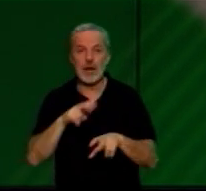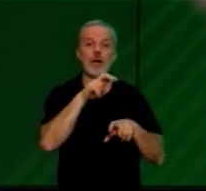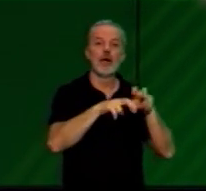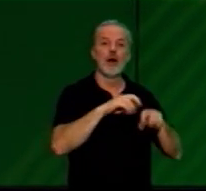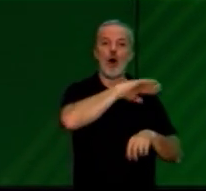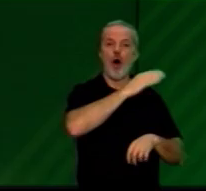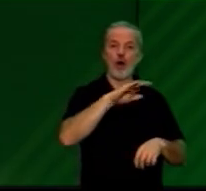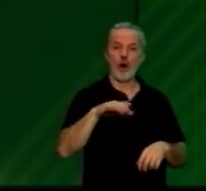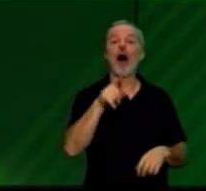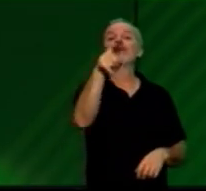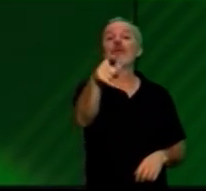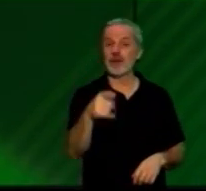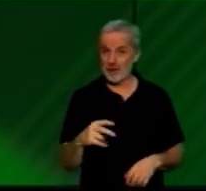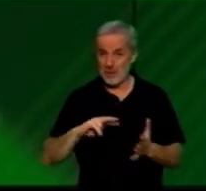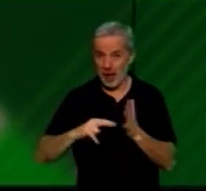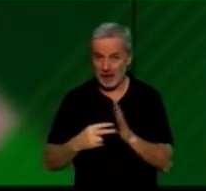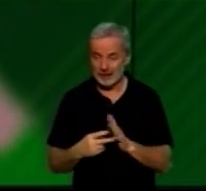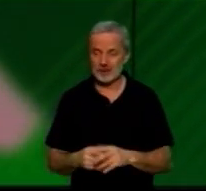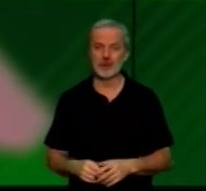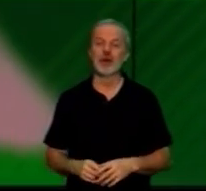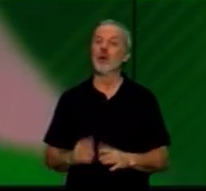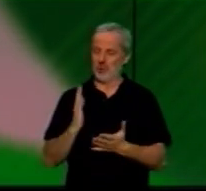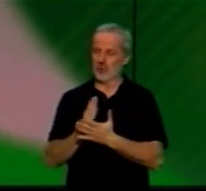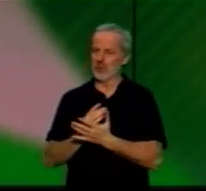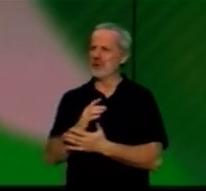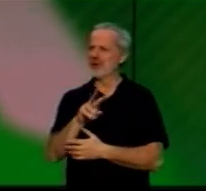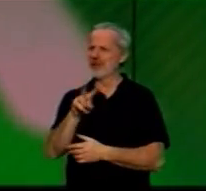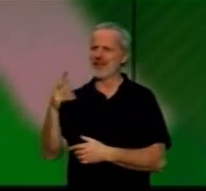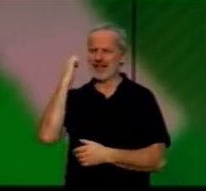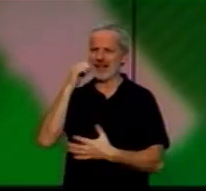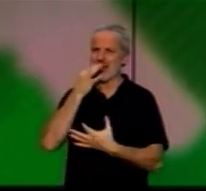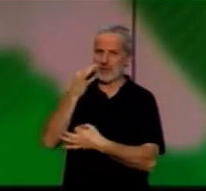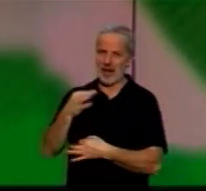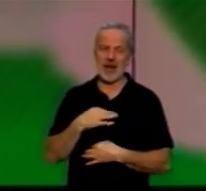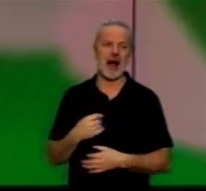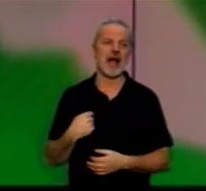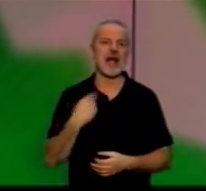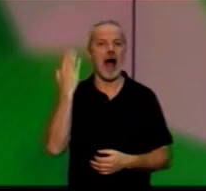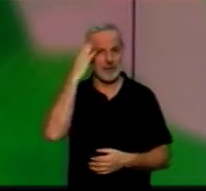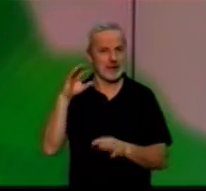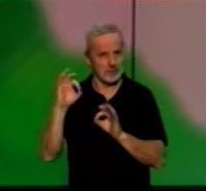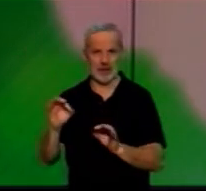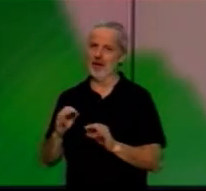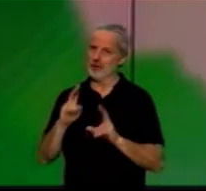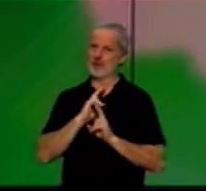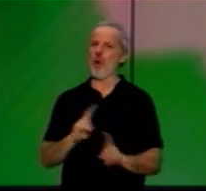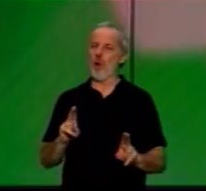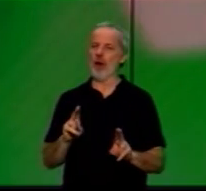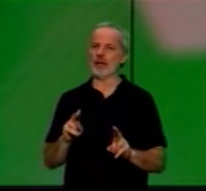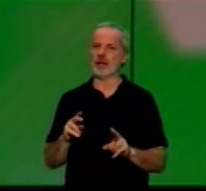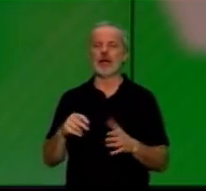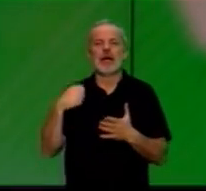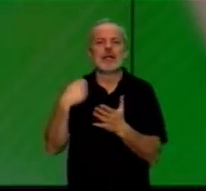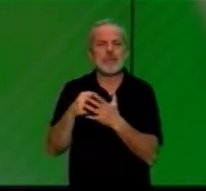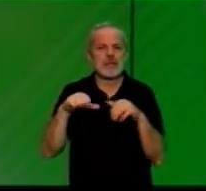mi to na to pár lidí ptalo, ale jelikož, nebo co, když se člověku daří v něčem, tak v to rád dělají nadále. A já dal jsem